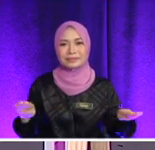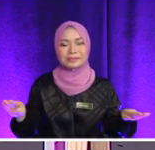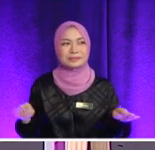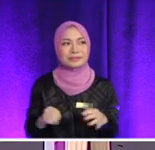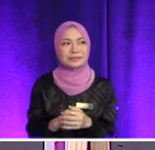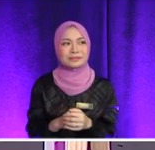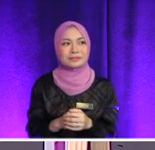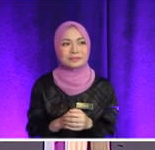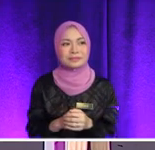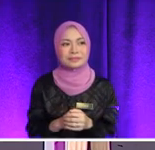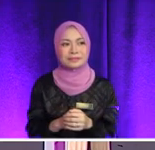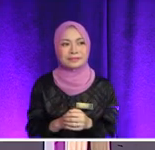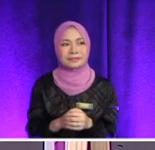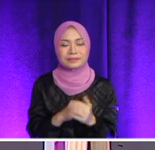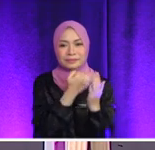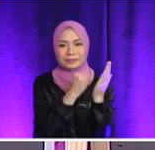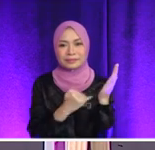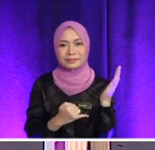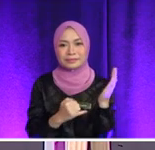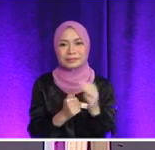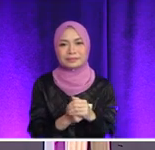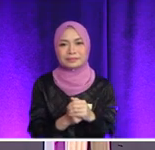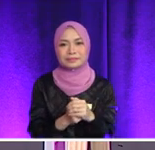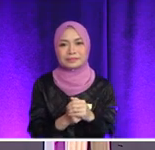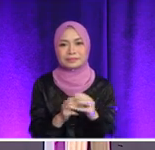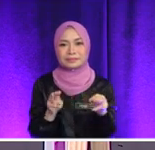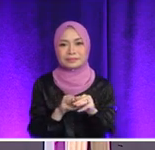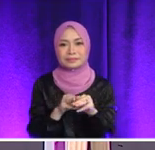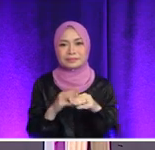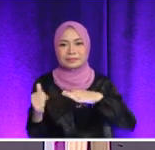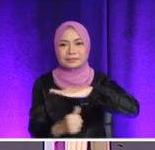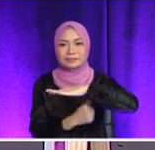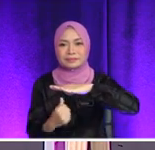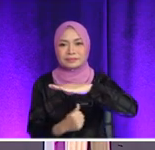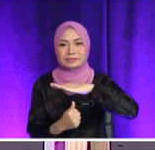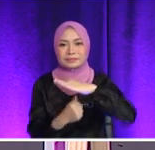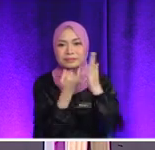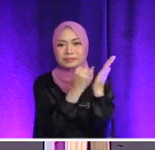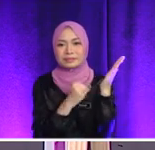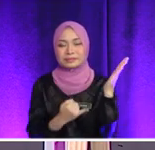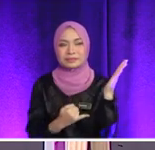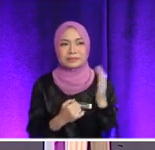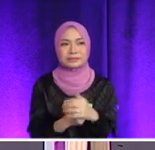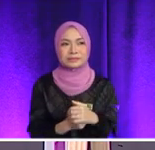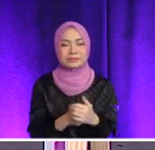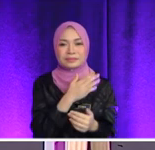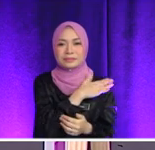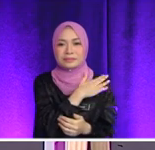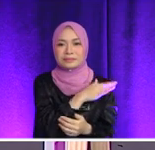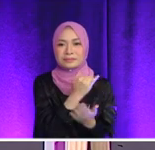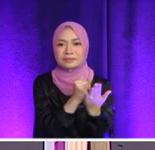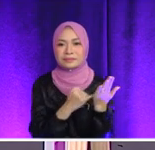bahasa seni dijual kita kenali sebagai akses sendiri ke yaitu ee khusus seni dan fisik dkn itu tadi adalah